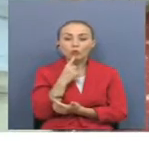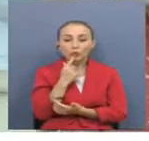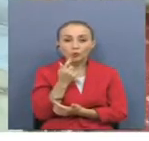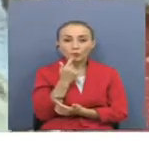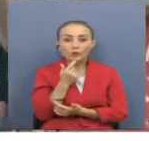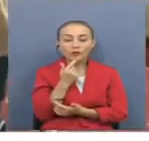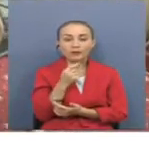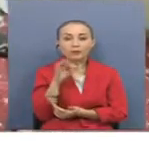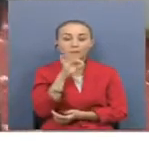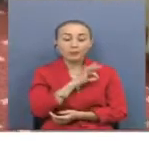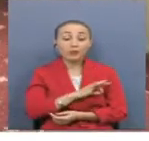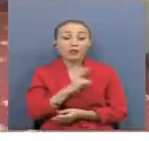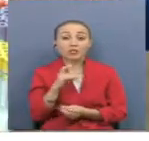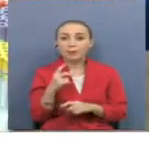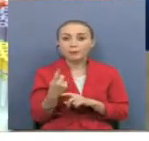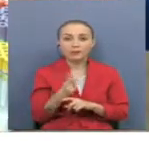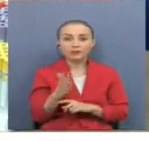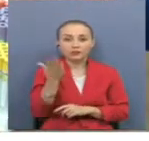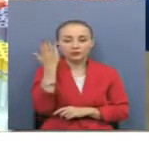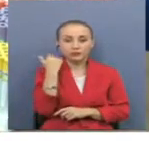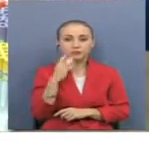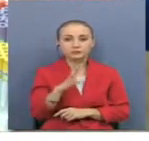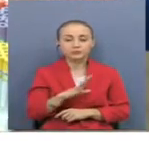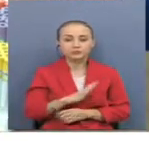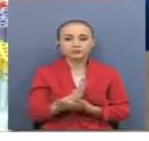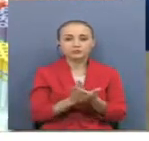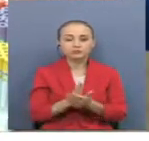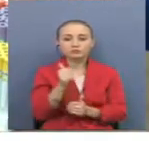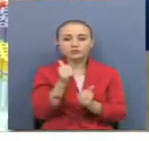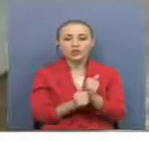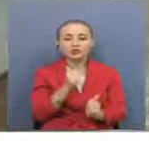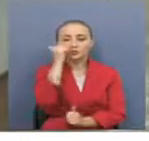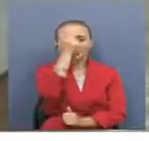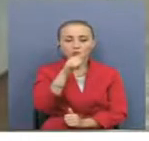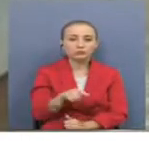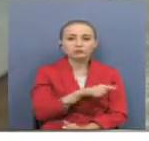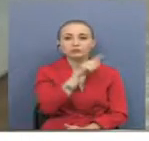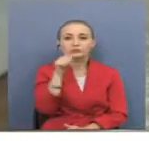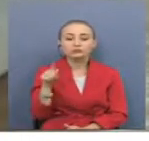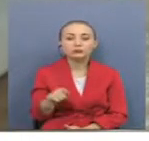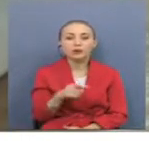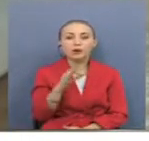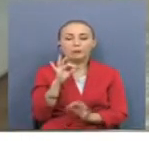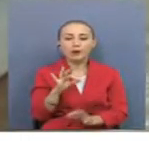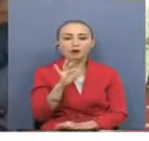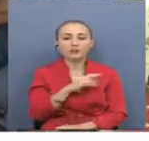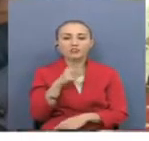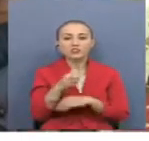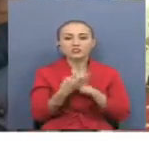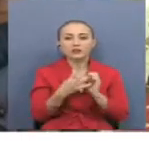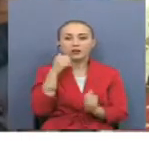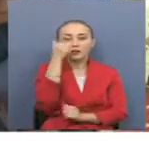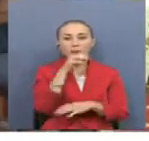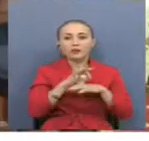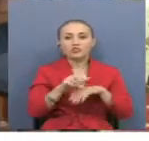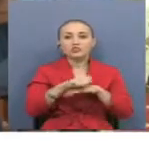тиімді әрі нәтижелі. Айта кетейік, ағымдағы жылы мекемелерге 16 сапар жасалып, 389 адам донор болуға ниет білдірген. У нас сейчас